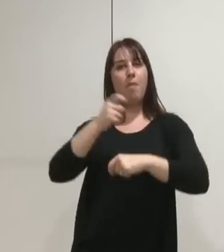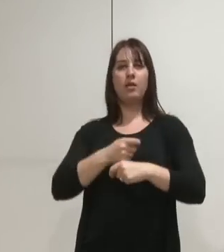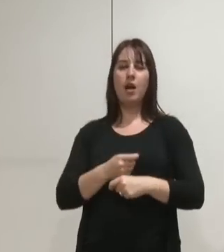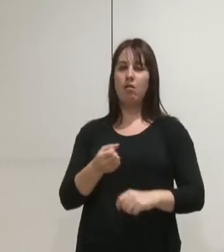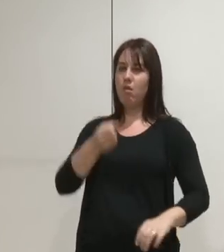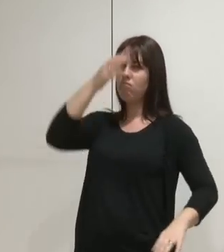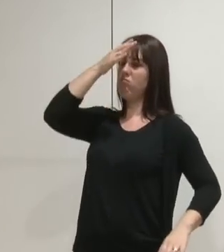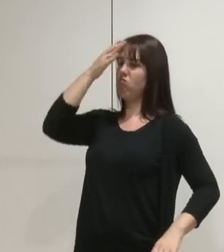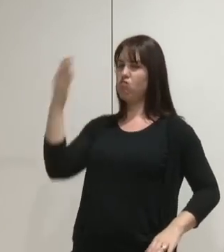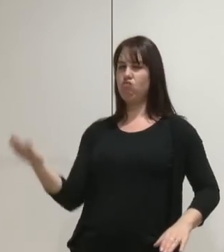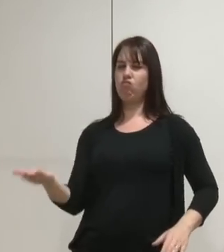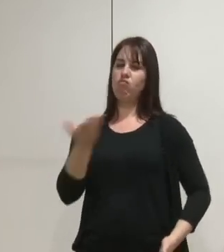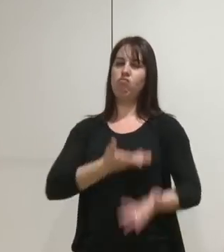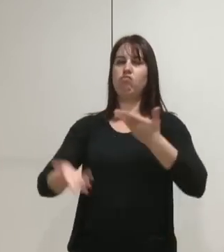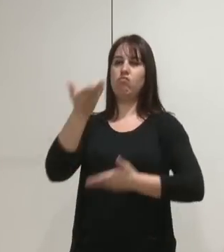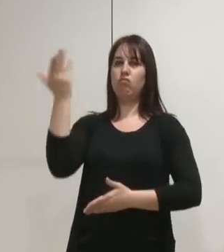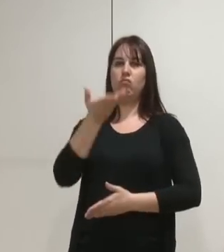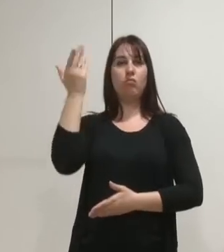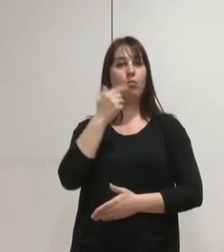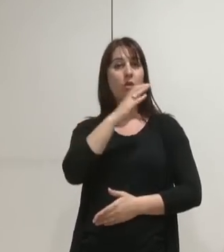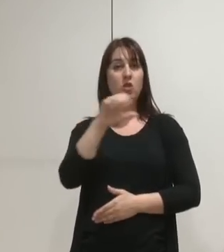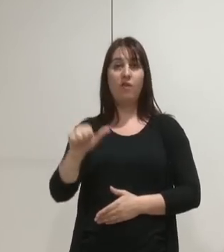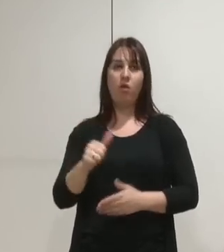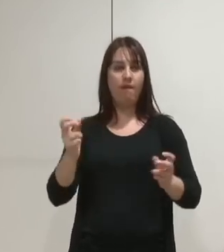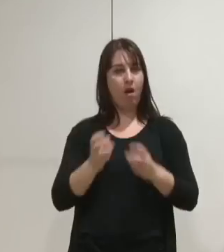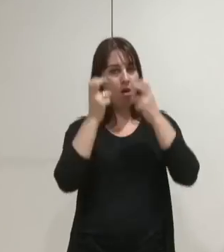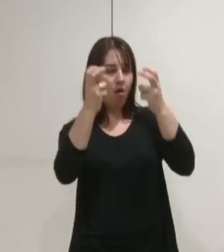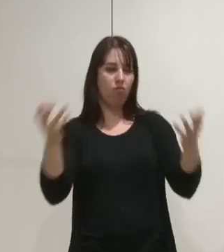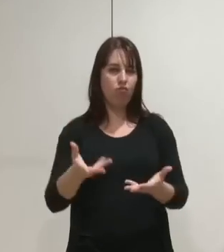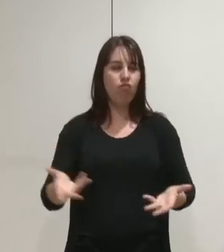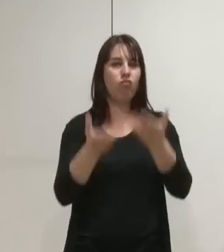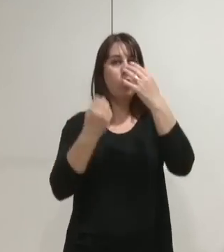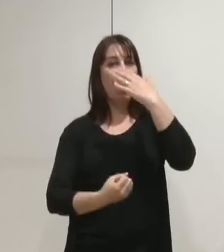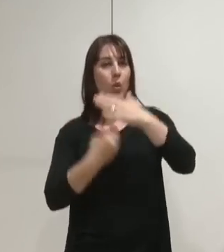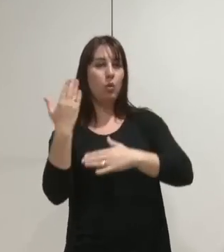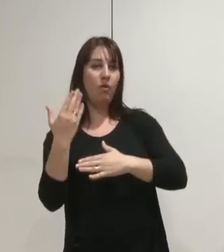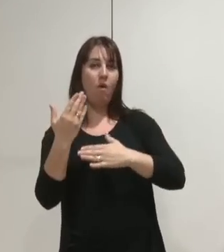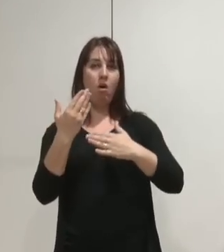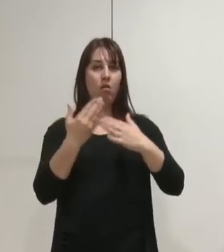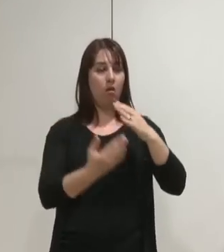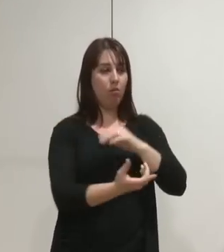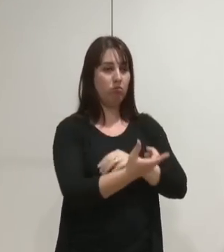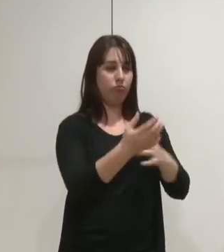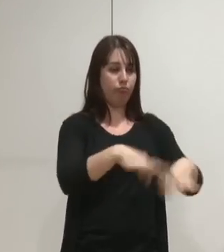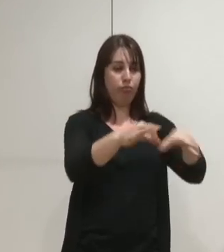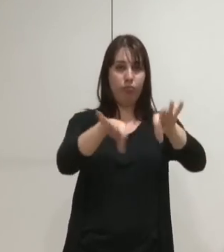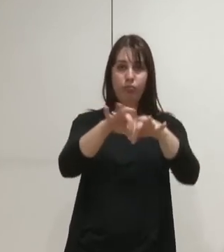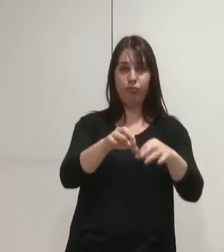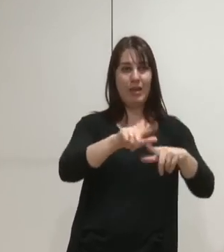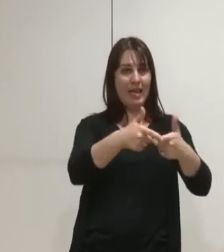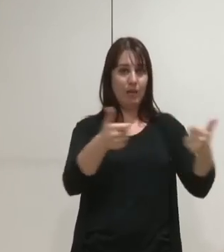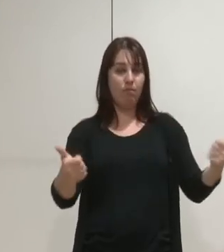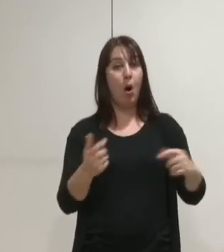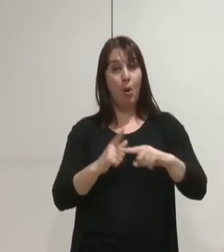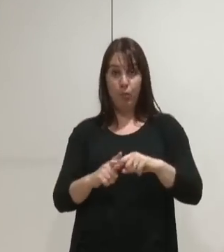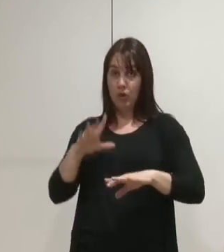chiffre d'affaires en accueillant de nouveaux événements et en développant ceux existants la prise en charge